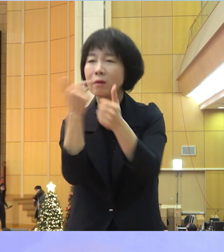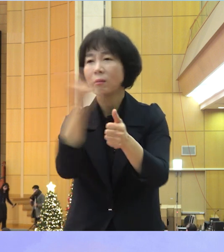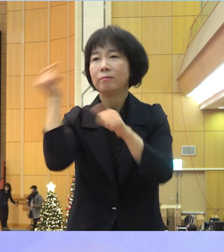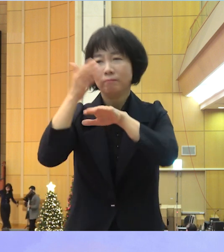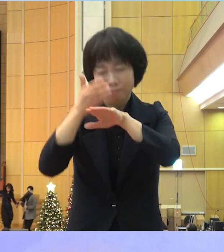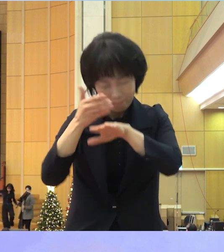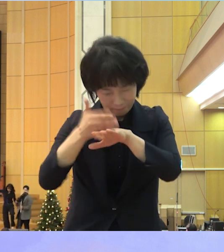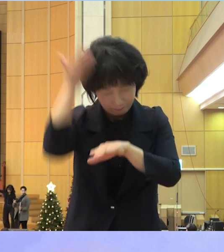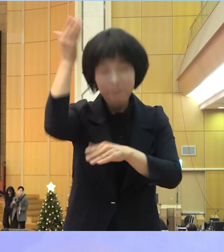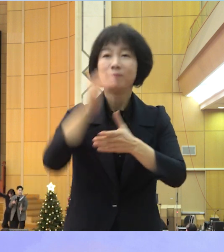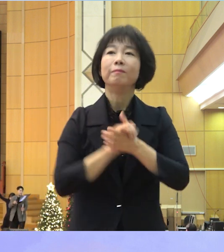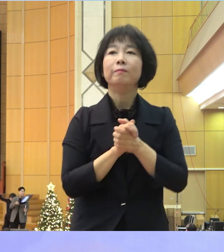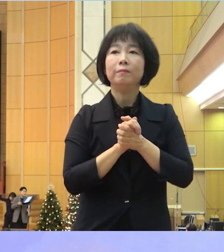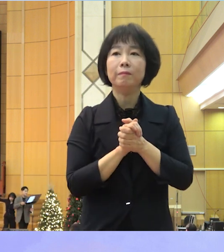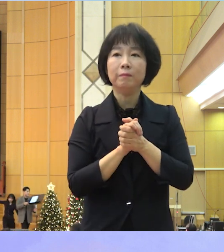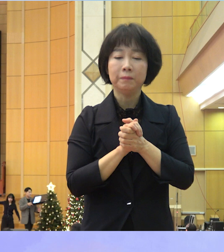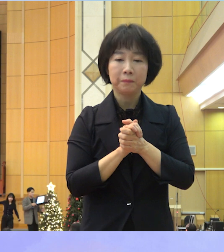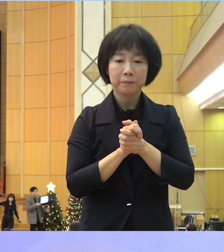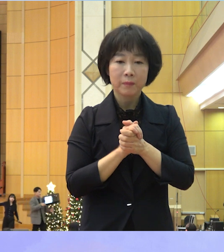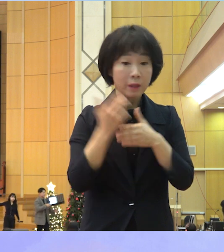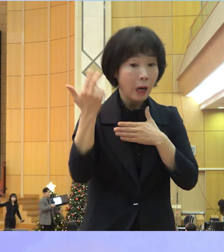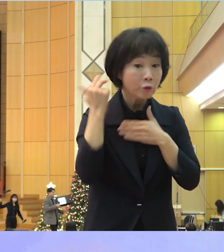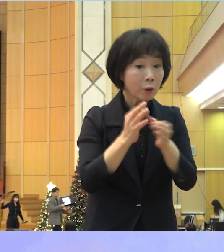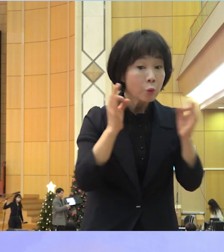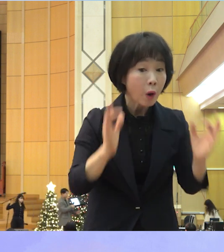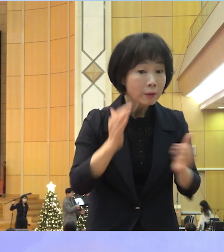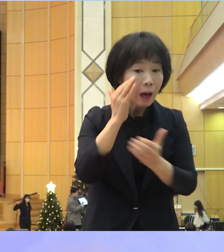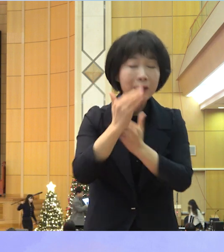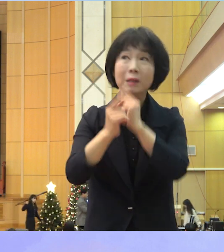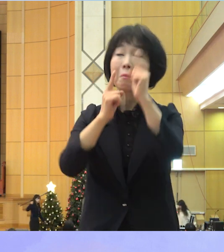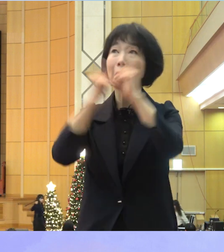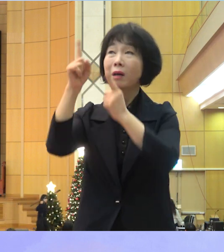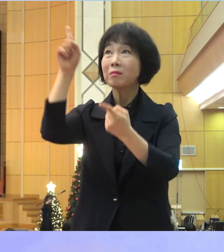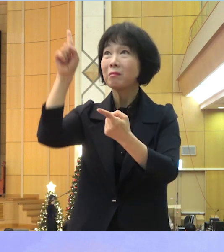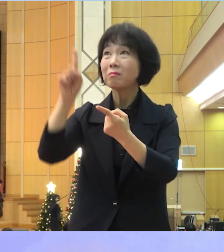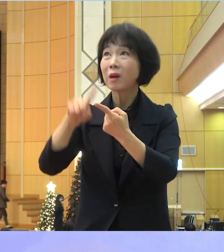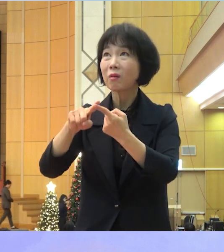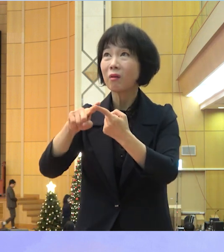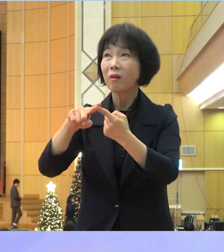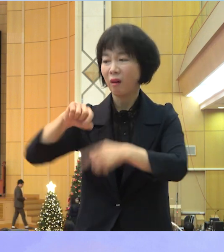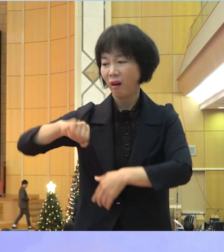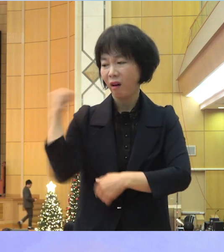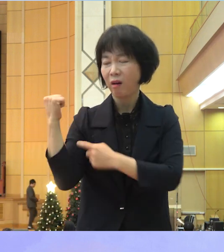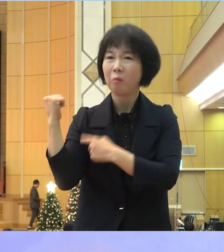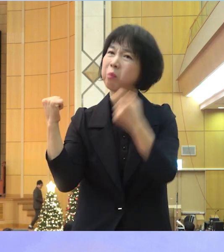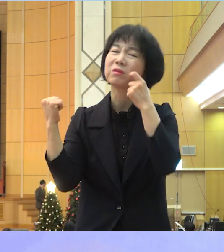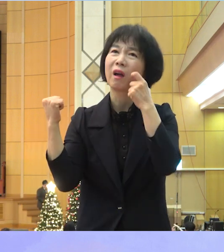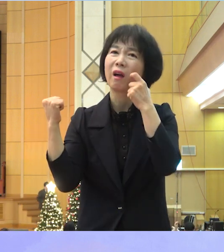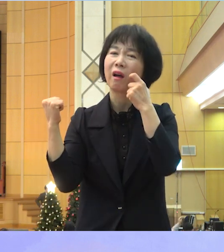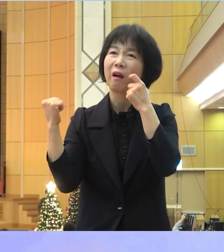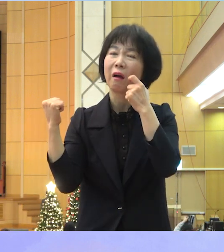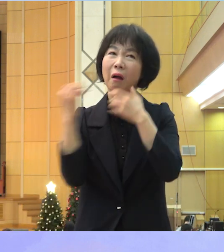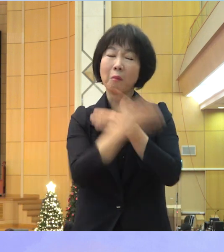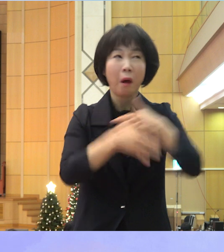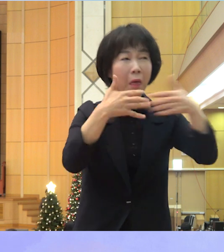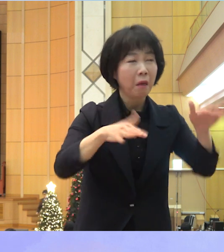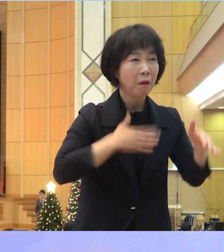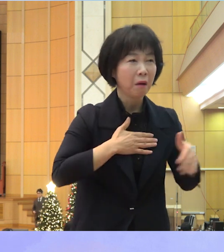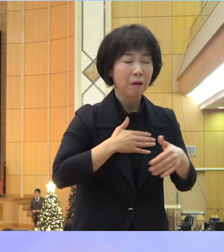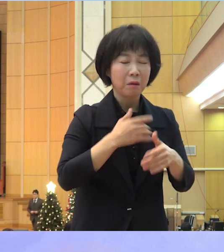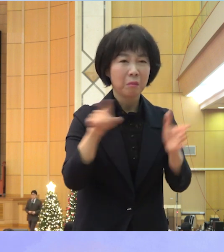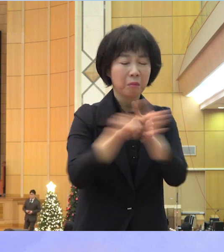진실로 감사드리나이다. 한 주간 또한도 하나님 말씀대로 산다고 하였지만은 늘 육신이